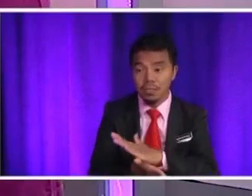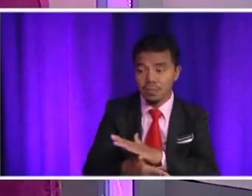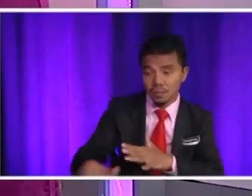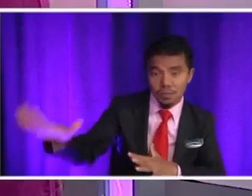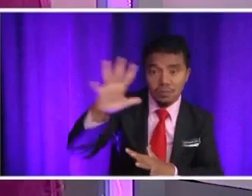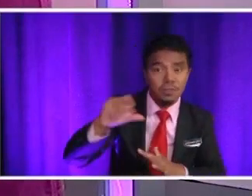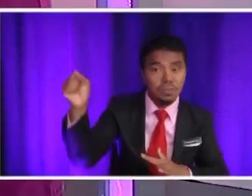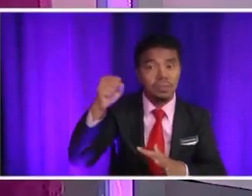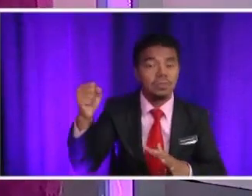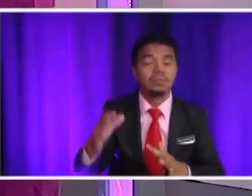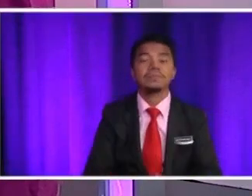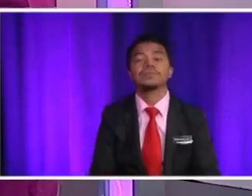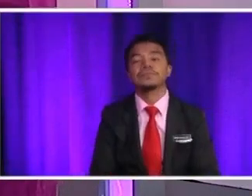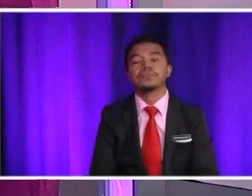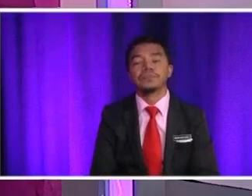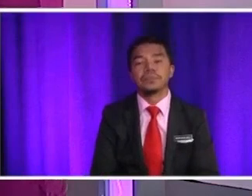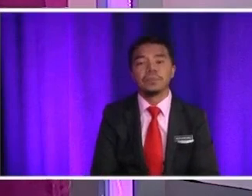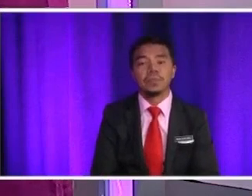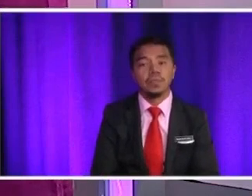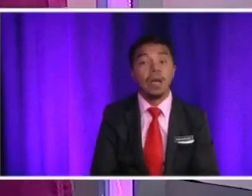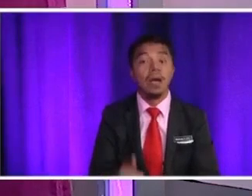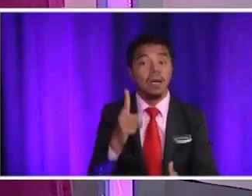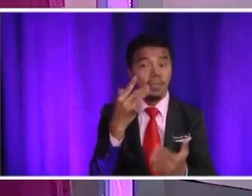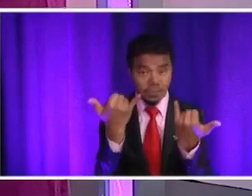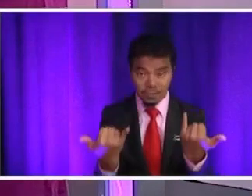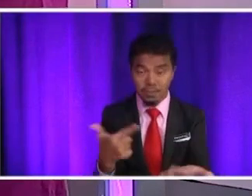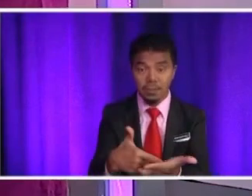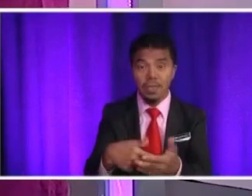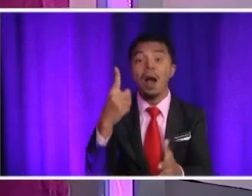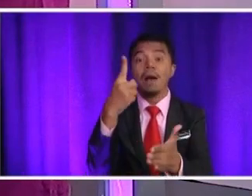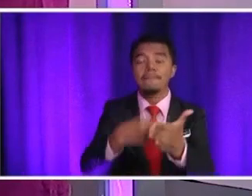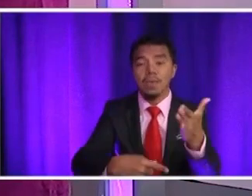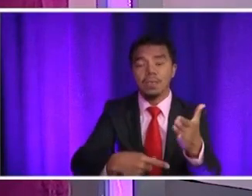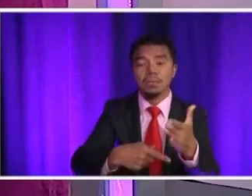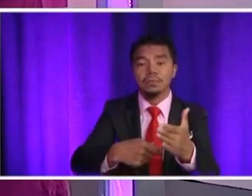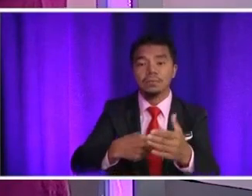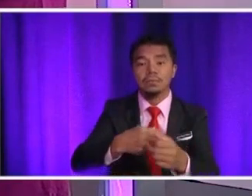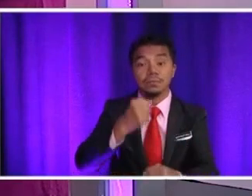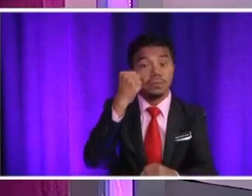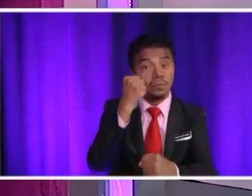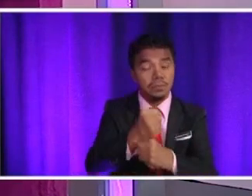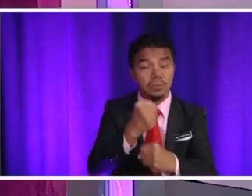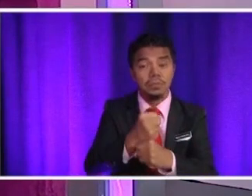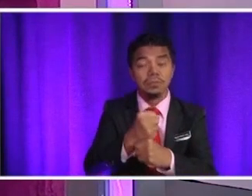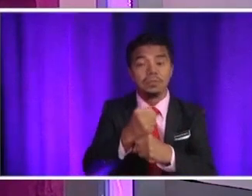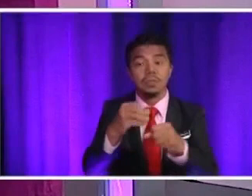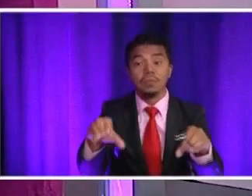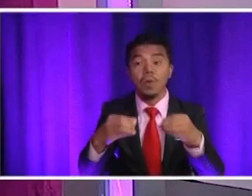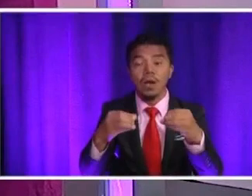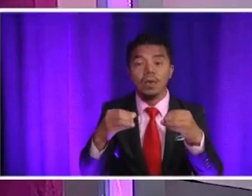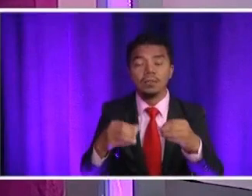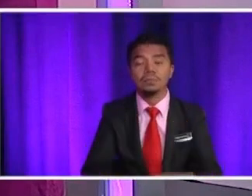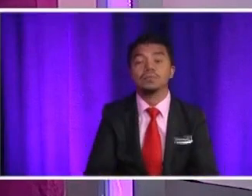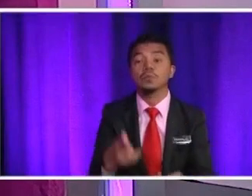seorang usahawan. Dan peranan dia pula, peranan dia dalam bidang